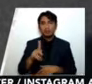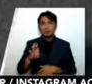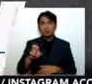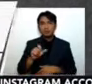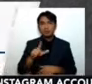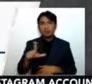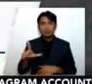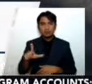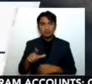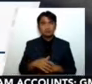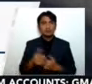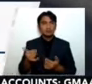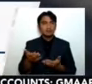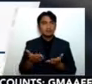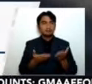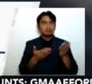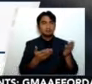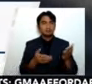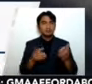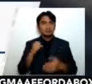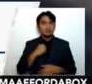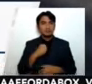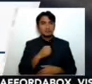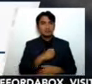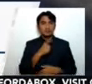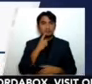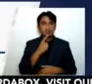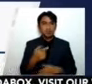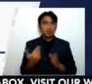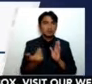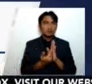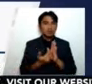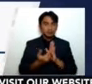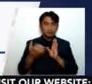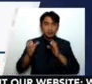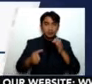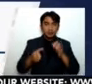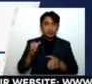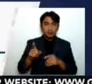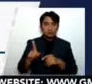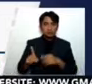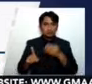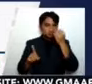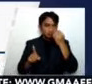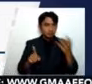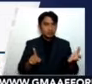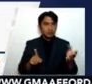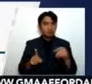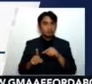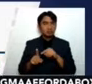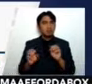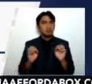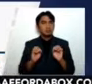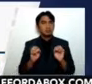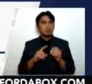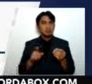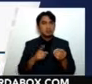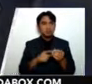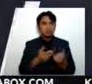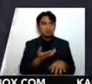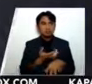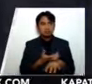senador. Sabi ni Estrada, pinatotohanan ng korte ang nauna niyang pahayag na wala siyang tinanggap na suhol, direkta man o